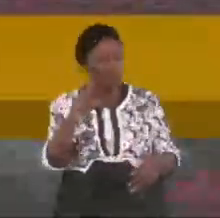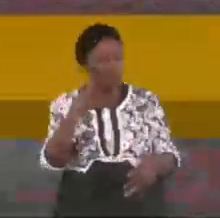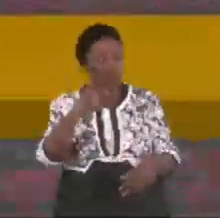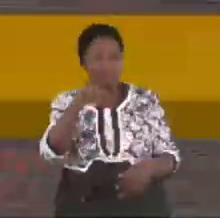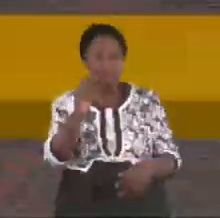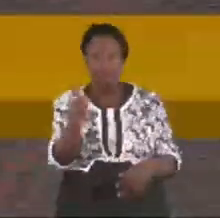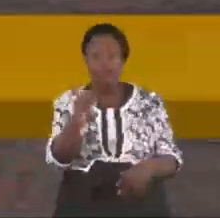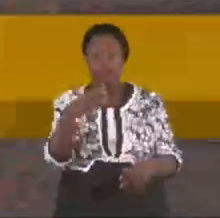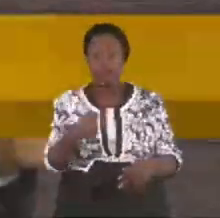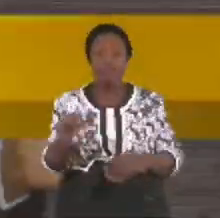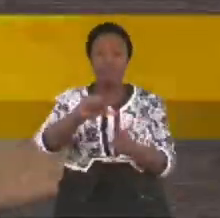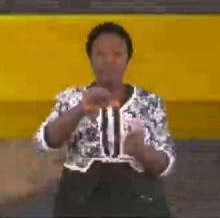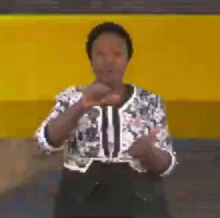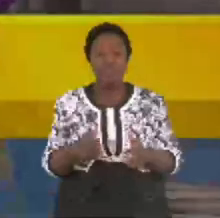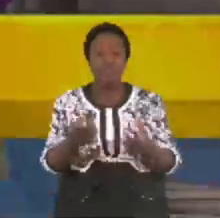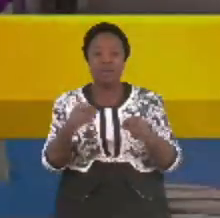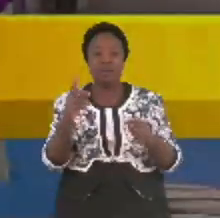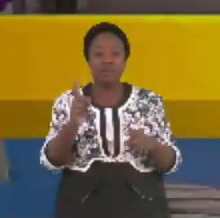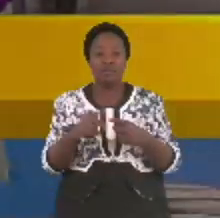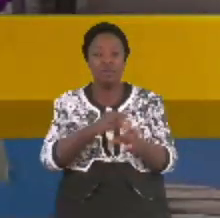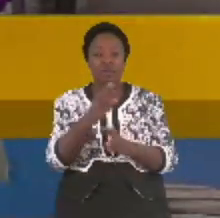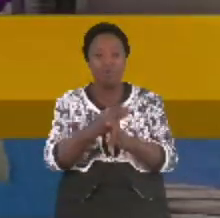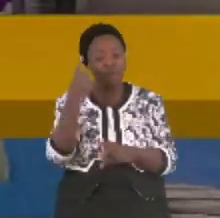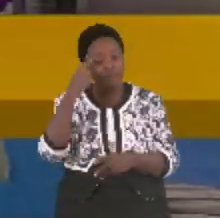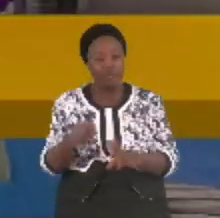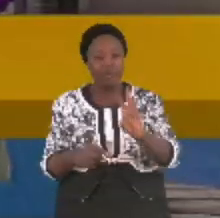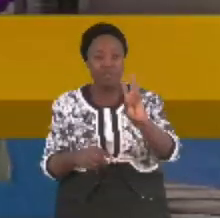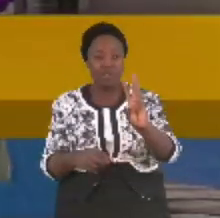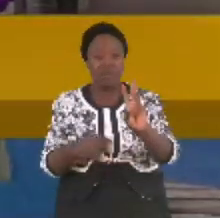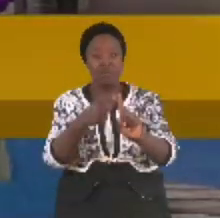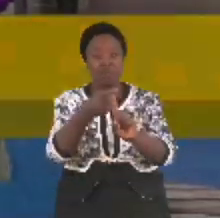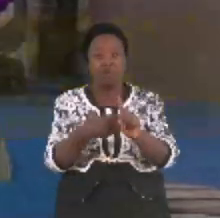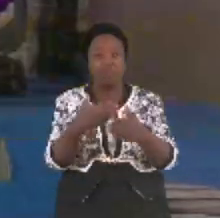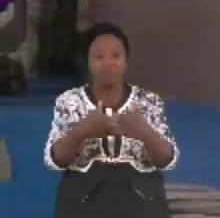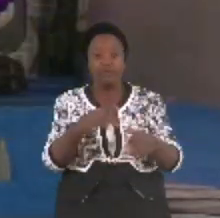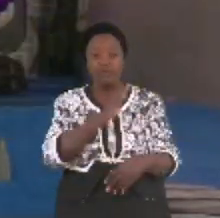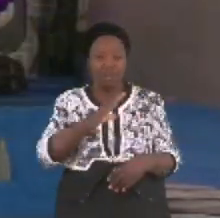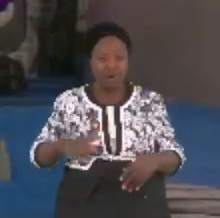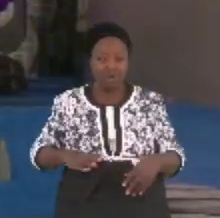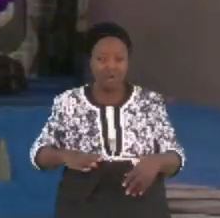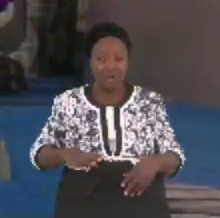venu dans le monde. Il avait 6 mois avant la naissance de Christ.